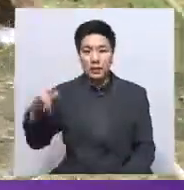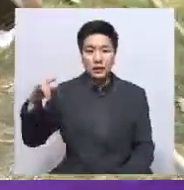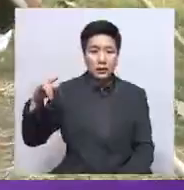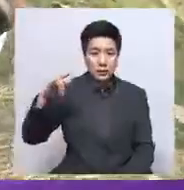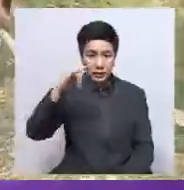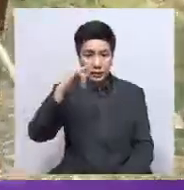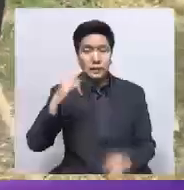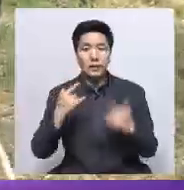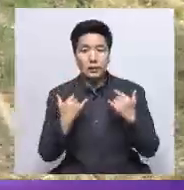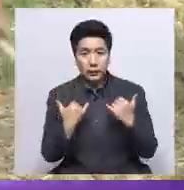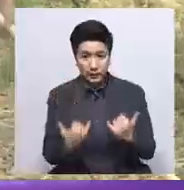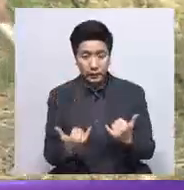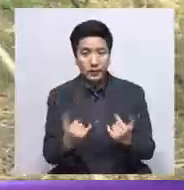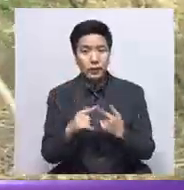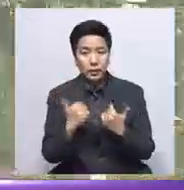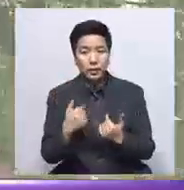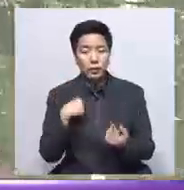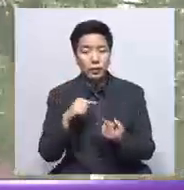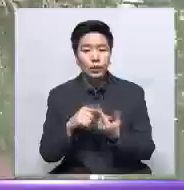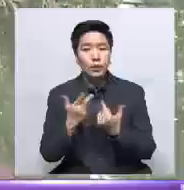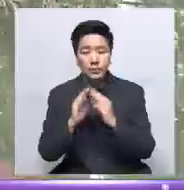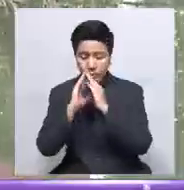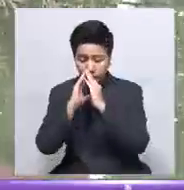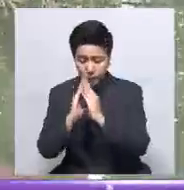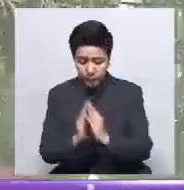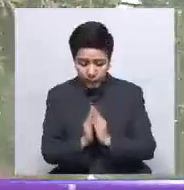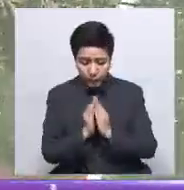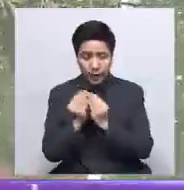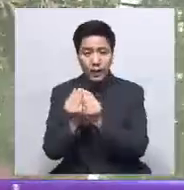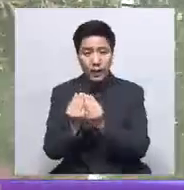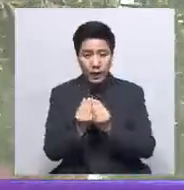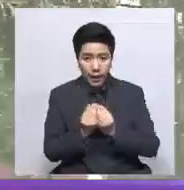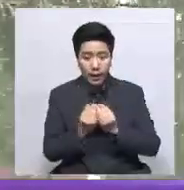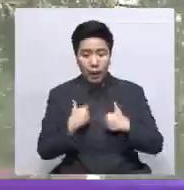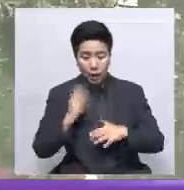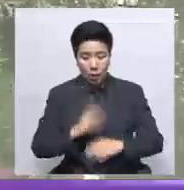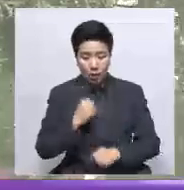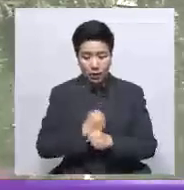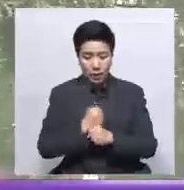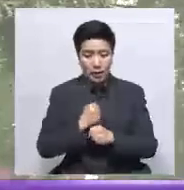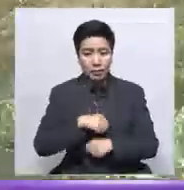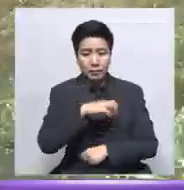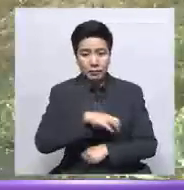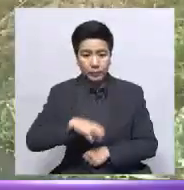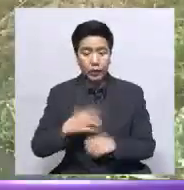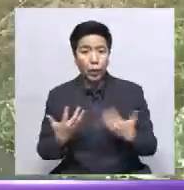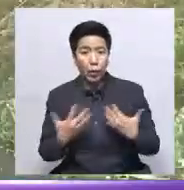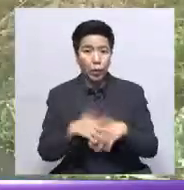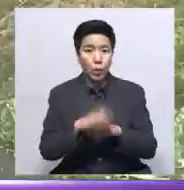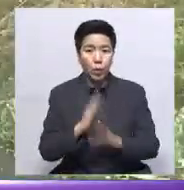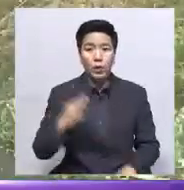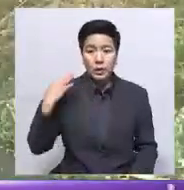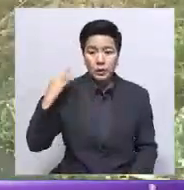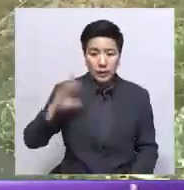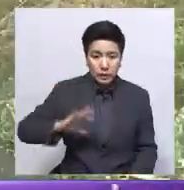รบดินทรเทพยวรางกูลทรงมีพระกรุณาธิคุณโปรดเกล้าโปรดกระหม่อมให้หน่วยพระราชทานร่วมกับประชาชนจิ